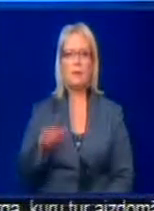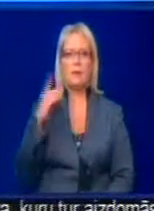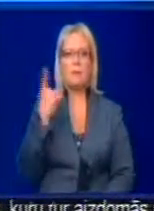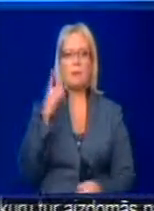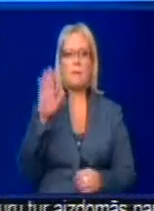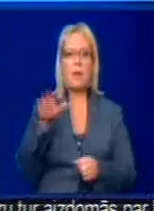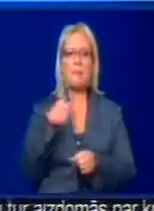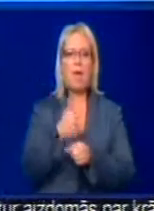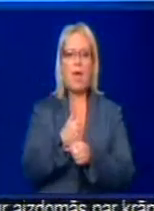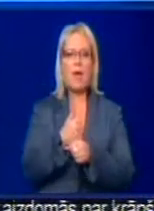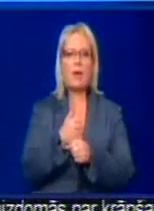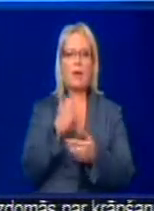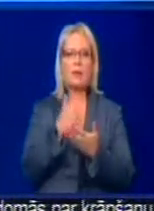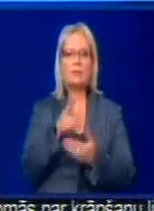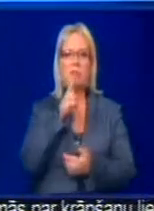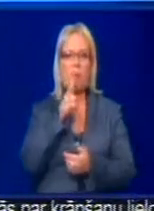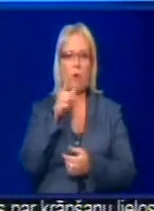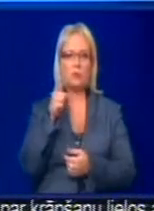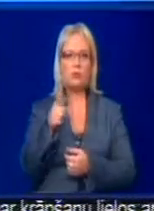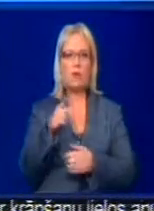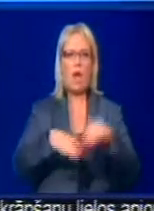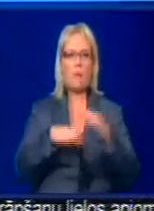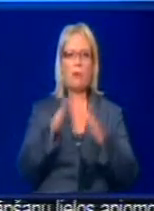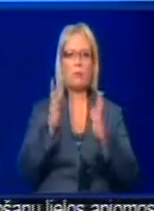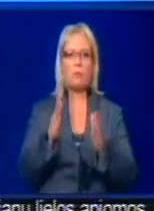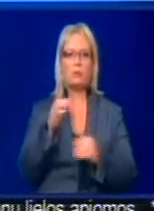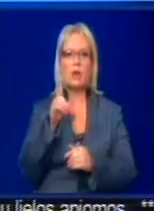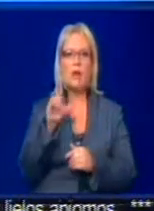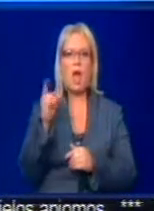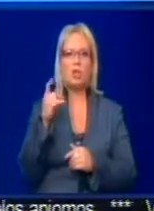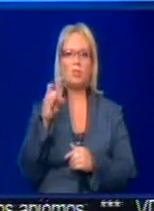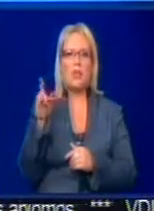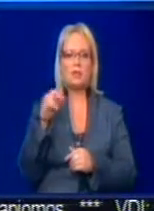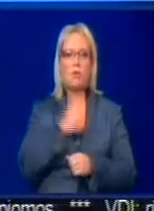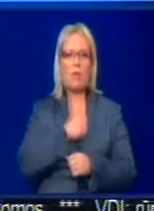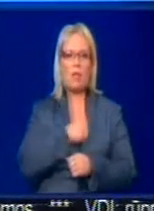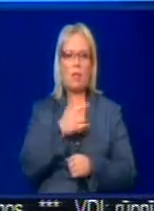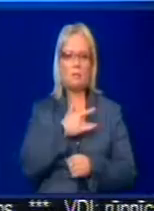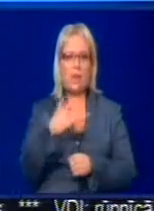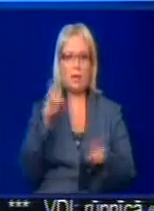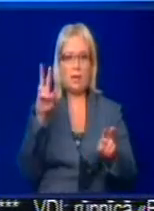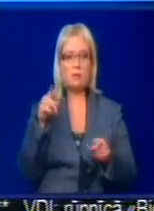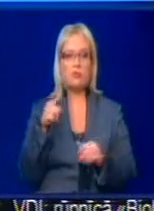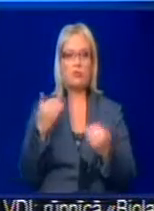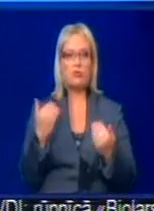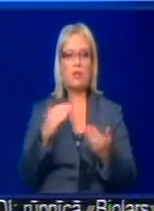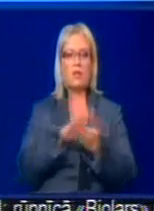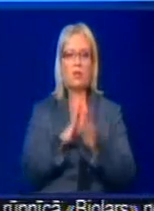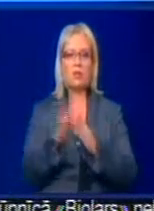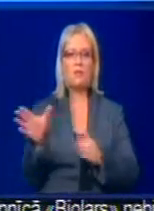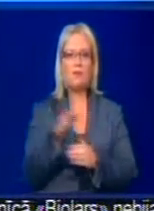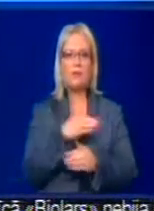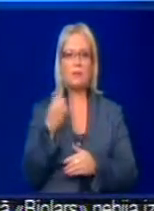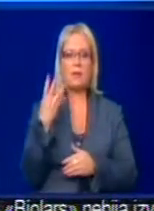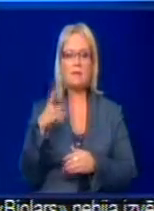Bet pirmdien pie mēra tiks Daugavpils un šajā amatā stāsies Jānis Lāčplēsis no Latgales partijas. Par to šodien vienojušies